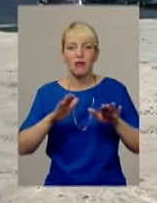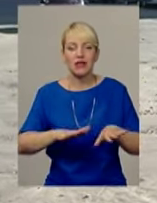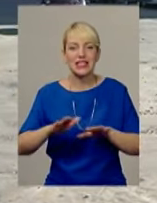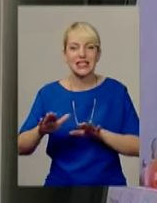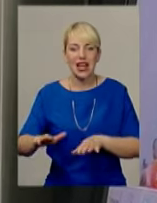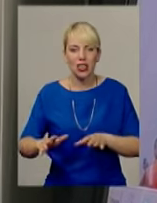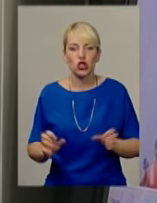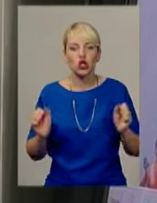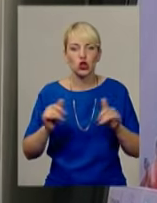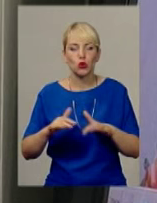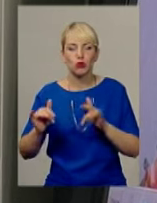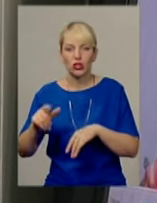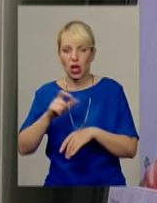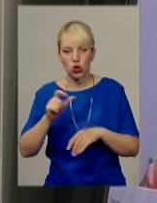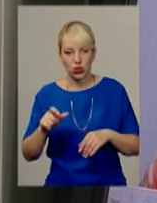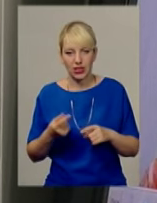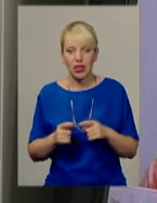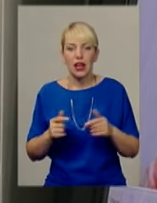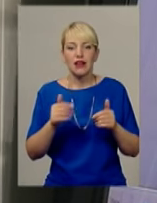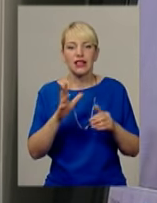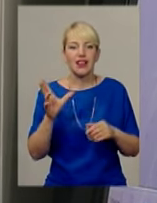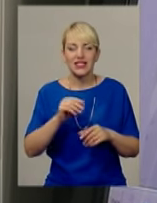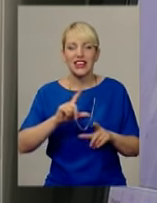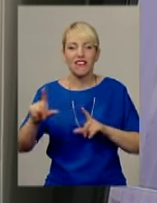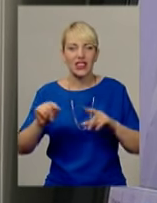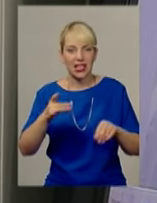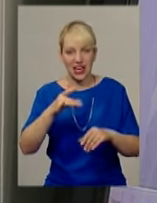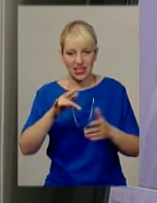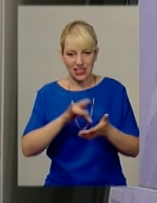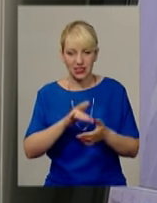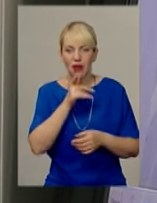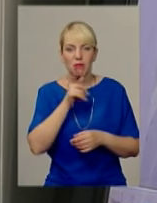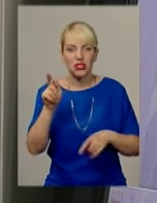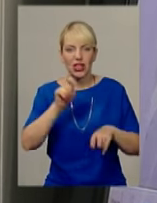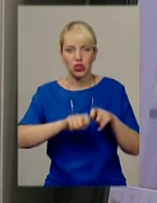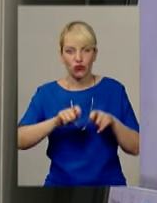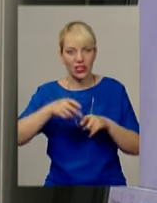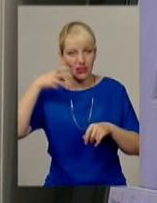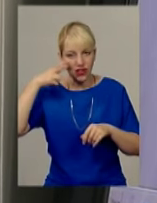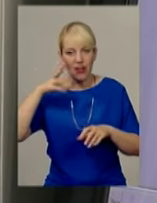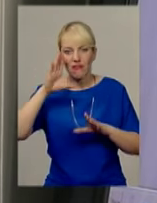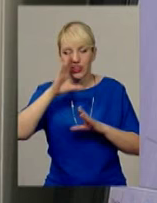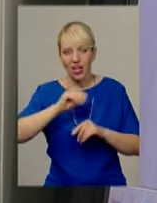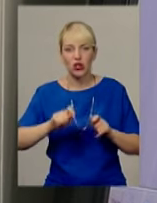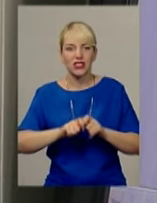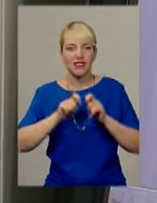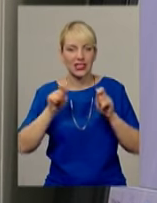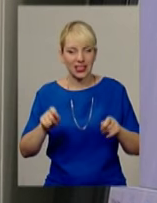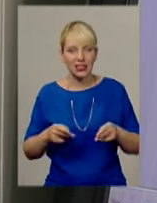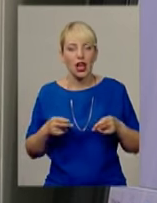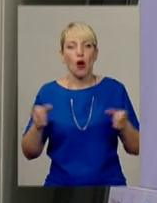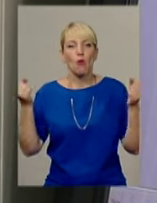важливих об'єктів інфраструктури та на всіх виїздах з райцентру. Тим паті, що під час тестування відеокамер удалося викрити серію пограбувань,